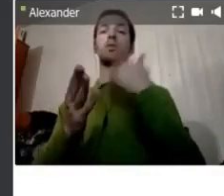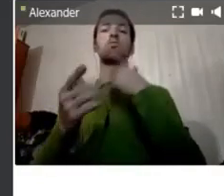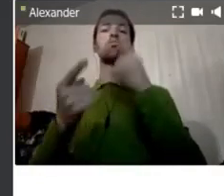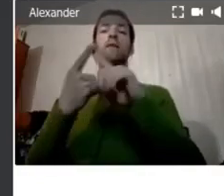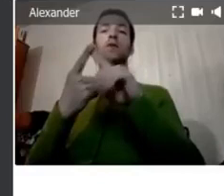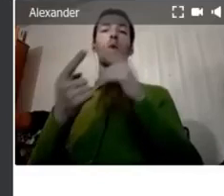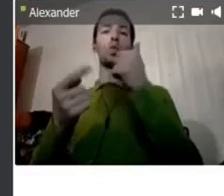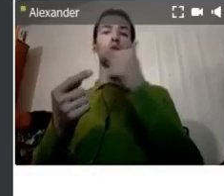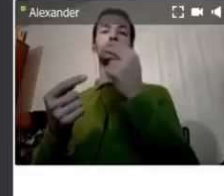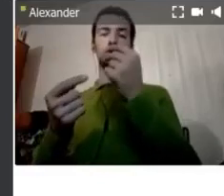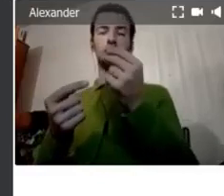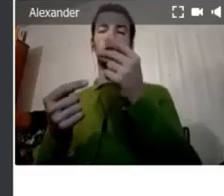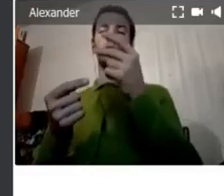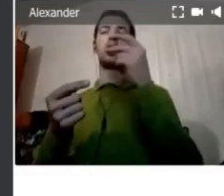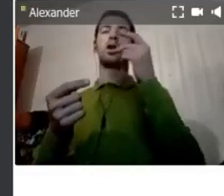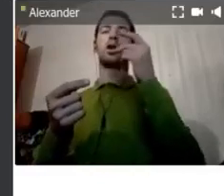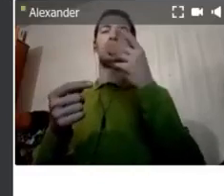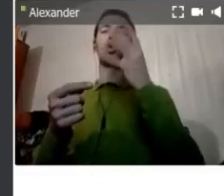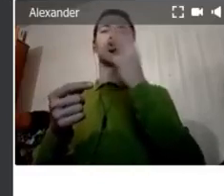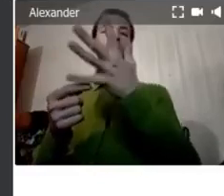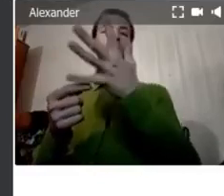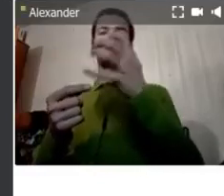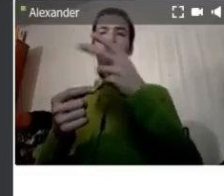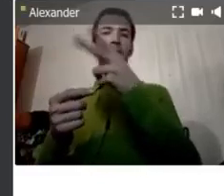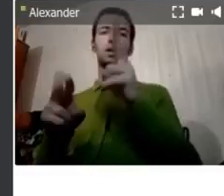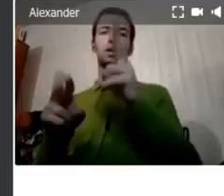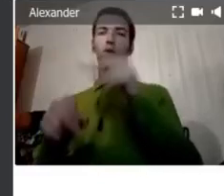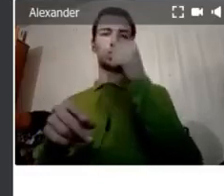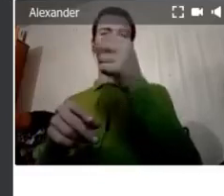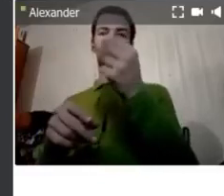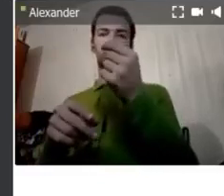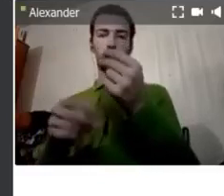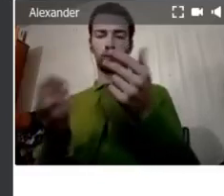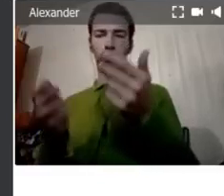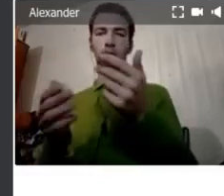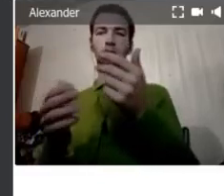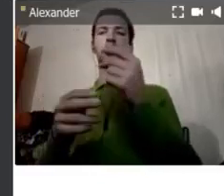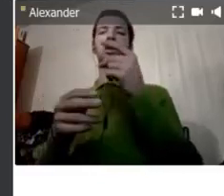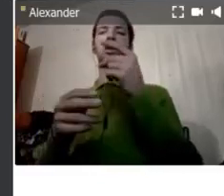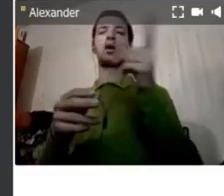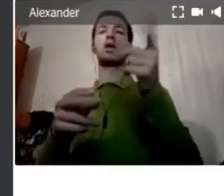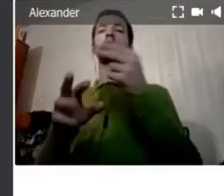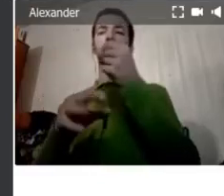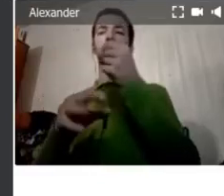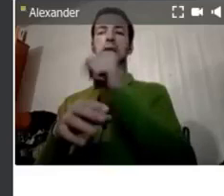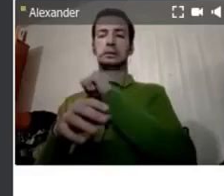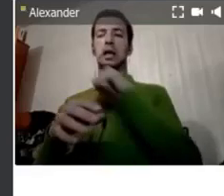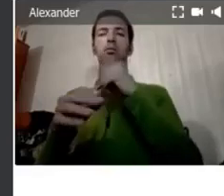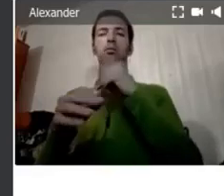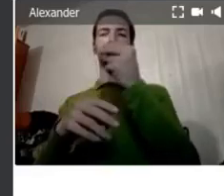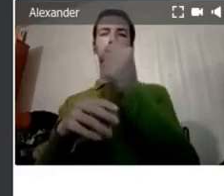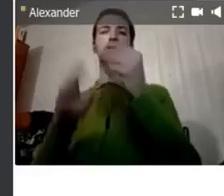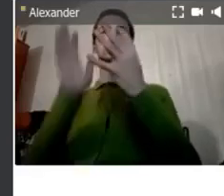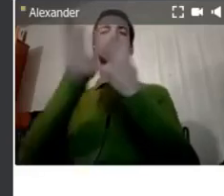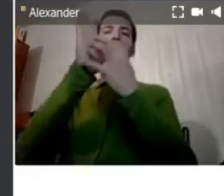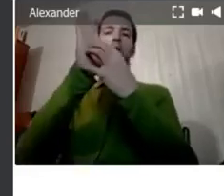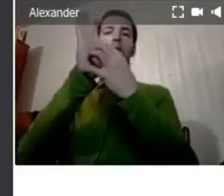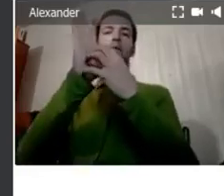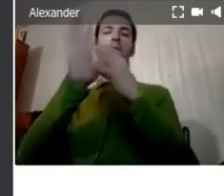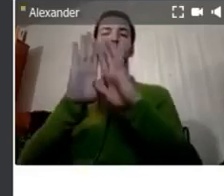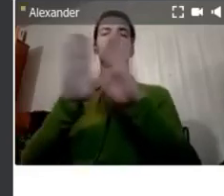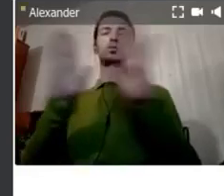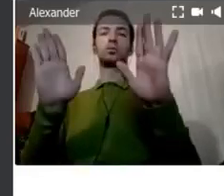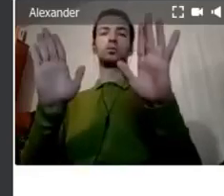– 450 евро. Можно стартовать с большей суммы – там 5000 евро, 10 тысяч евро. Рамок